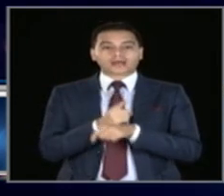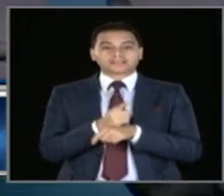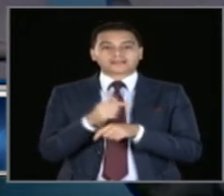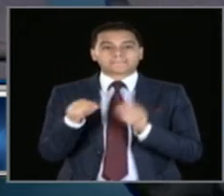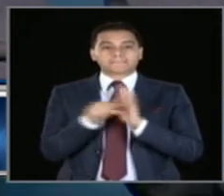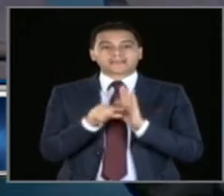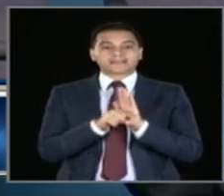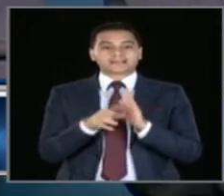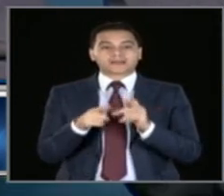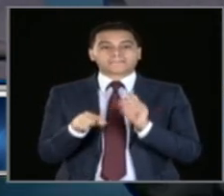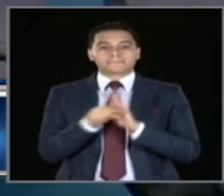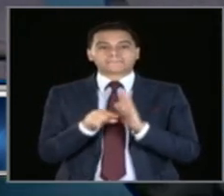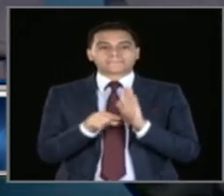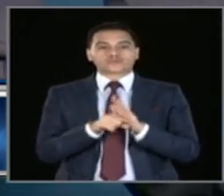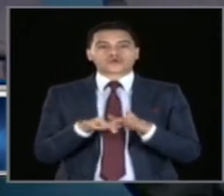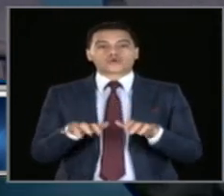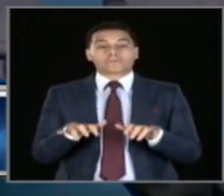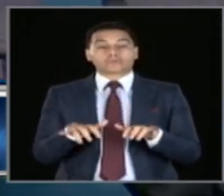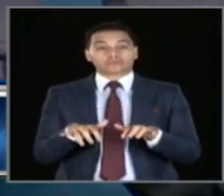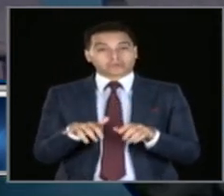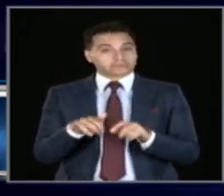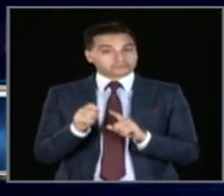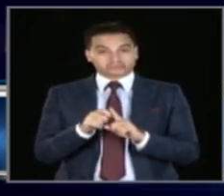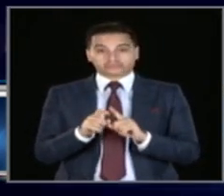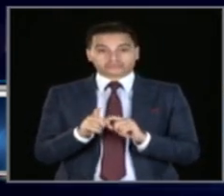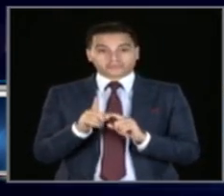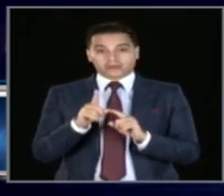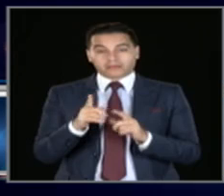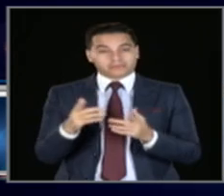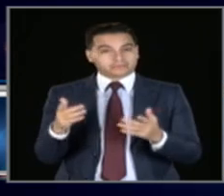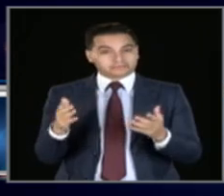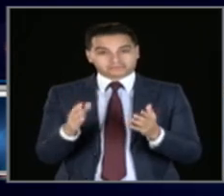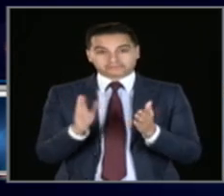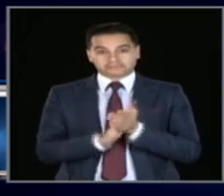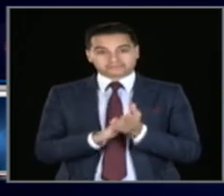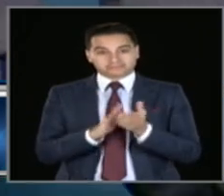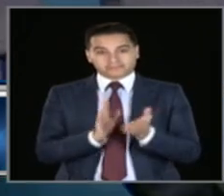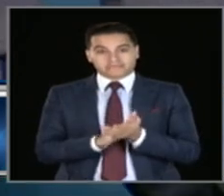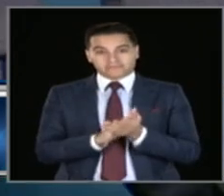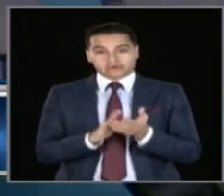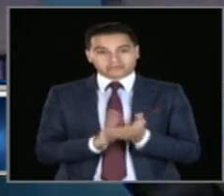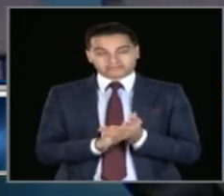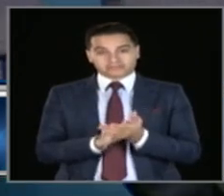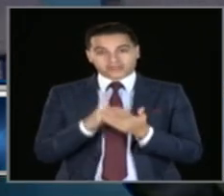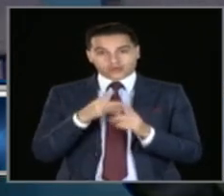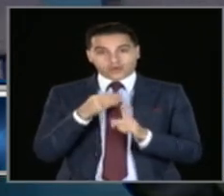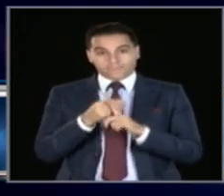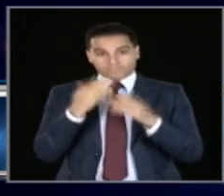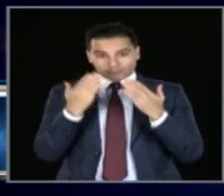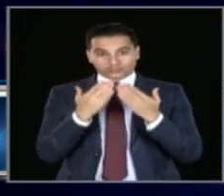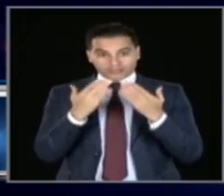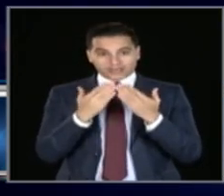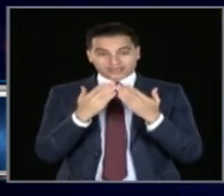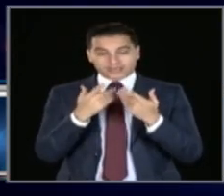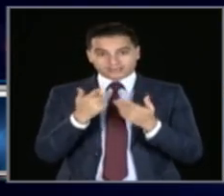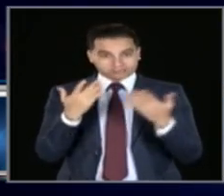ايه؟ مادة كمبيوتر. كمبيوتر، برافو عليك، برافو عليك. بتحب المذاكرة؟ يعني بتحب